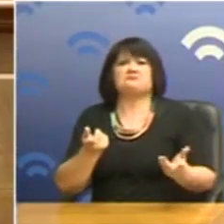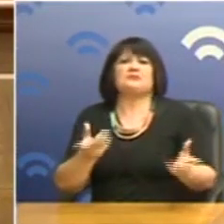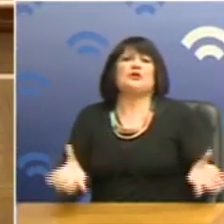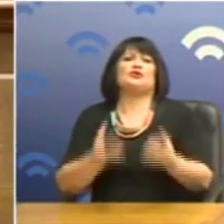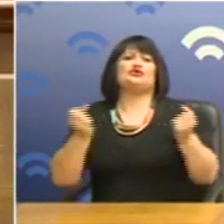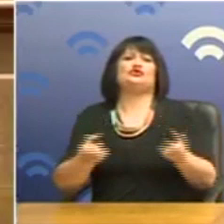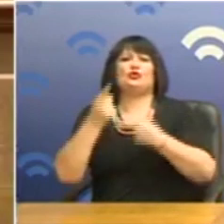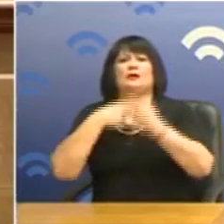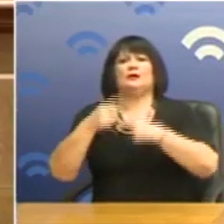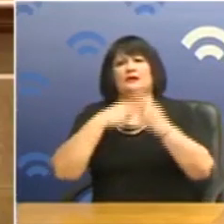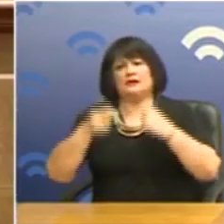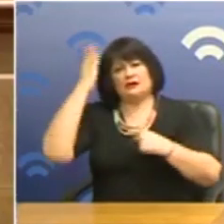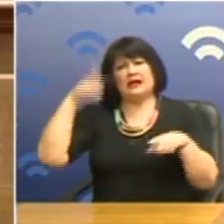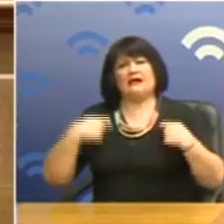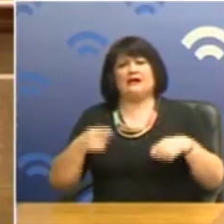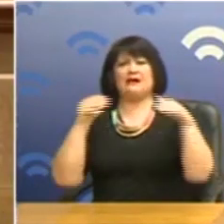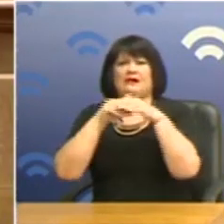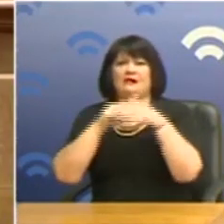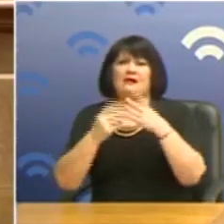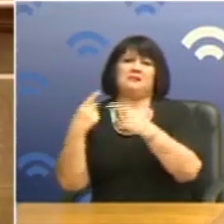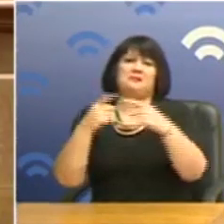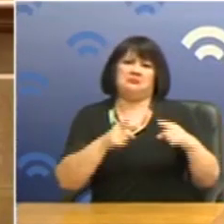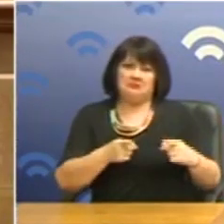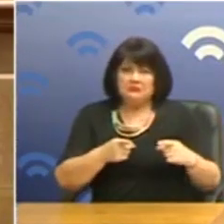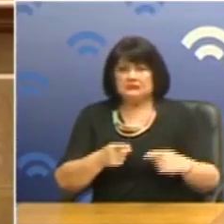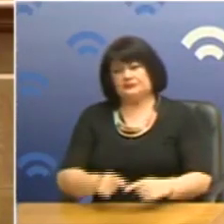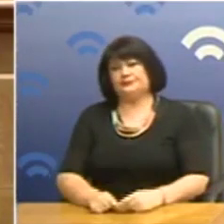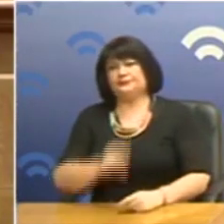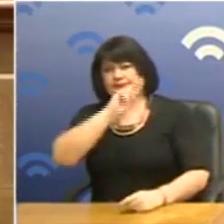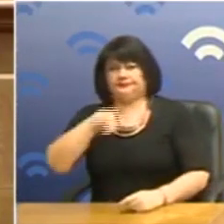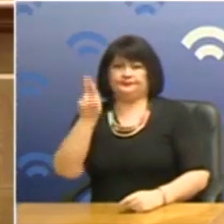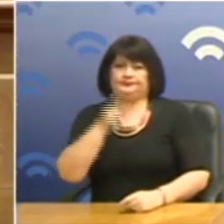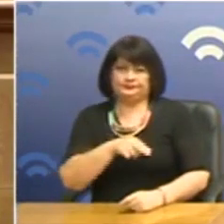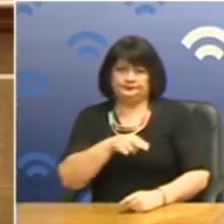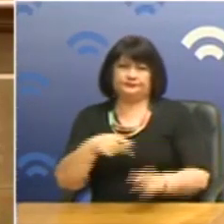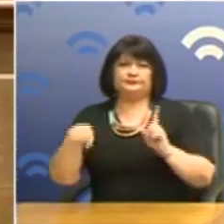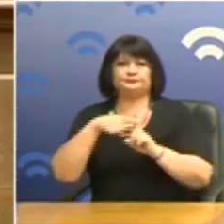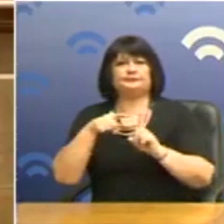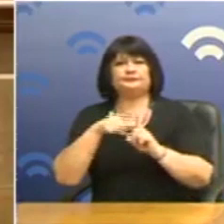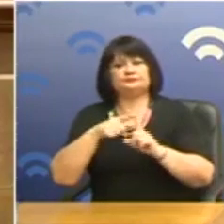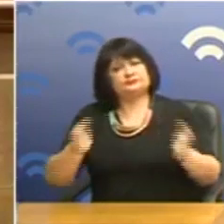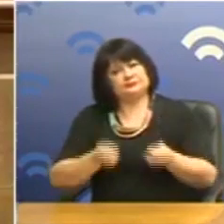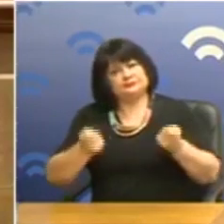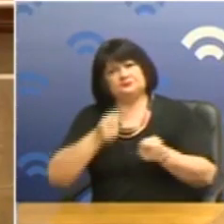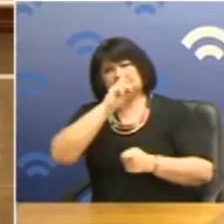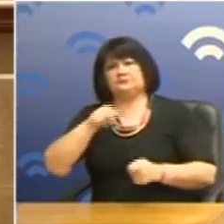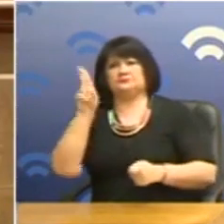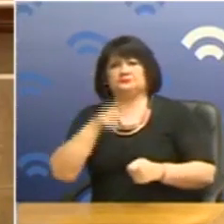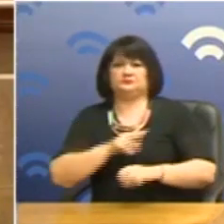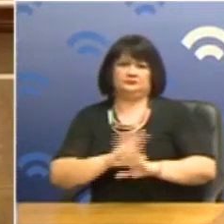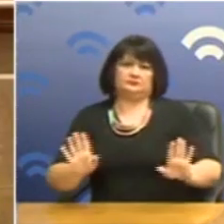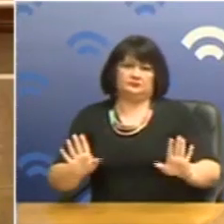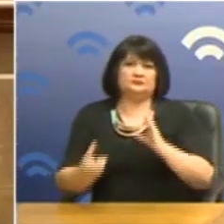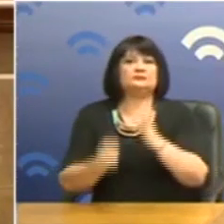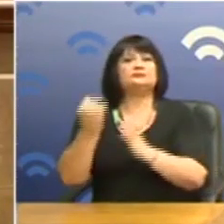σωτήριων καπιταλιστικών επενδύσεων και τόσα άλλα, ακύρωσε θετικές διεργασίες, θετικά